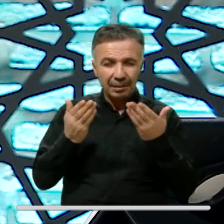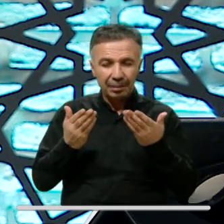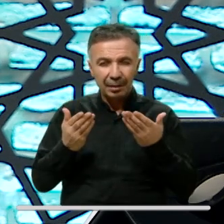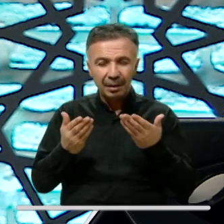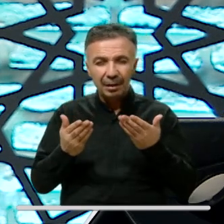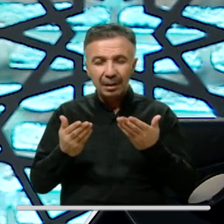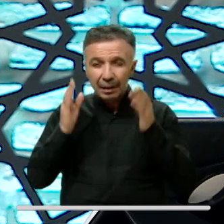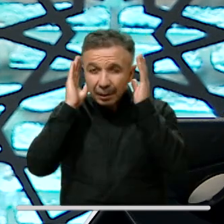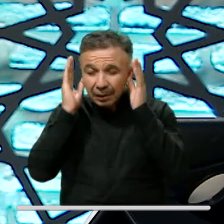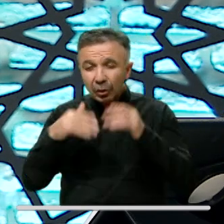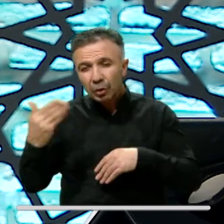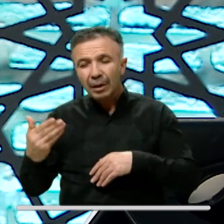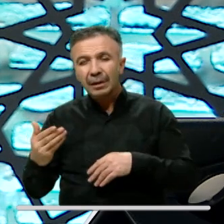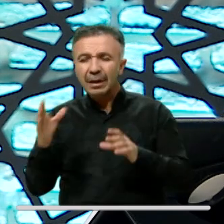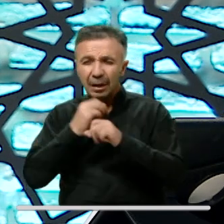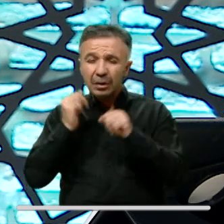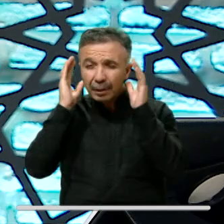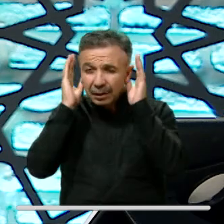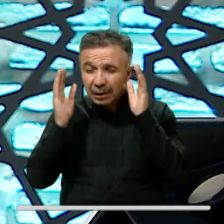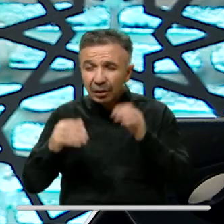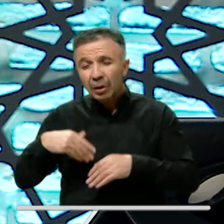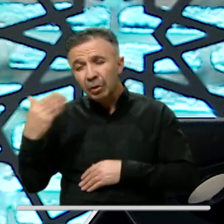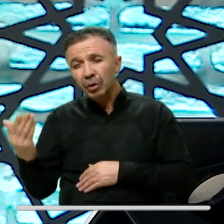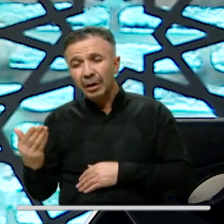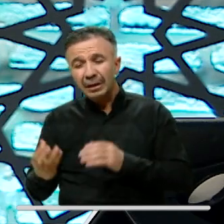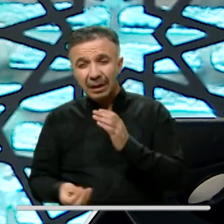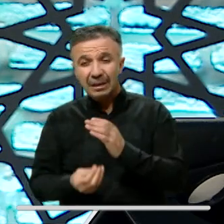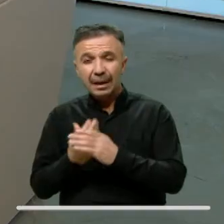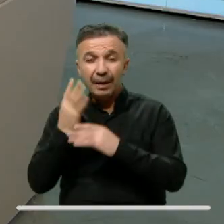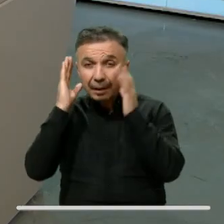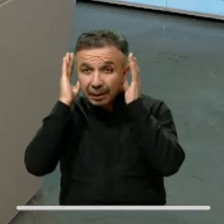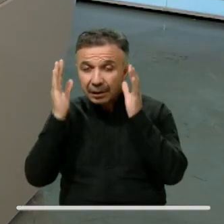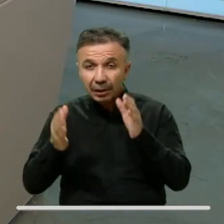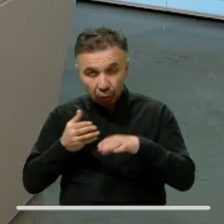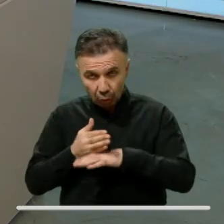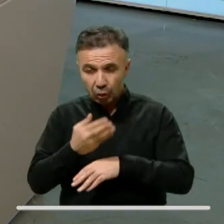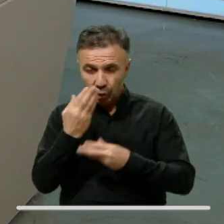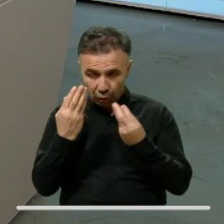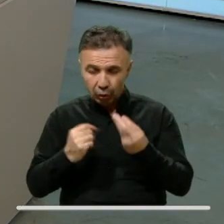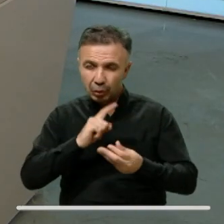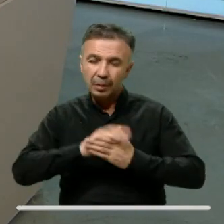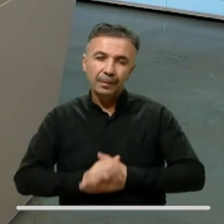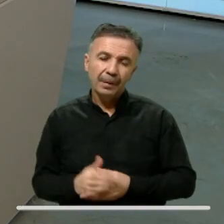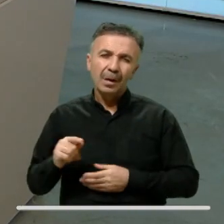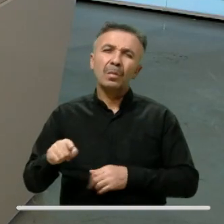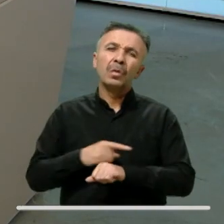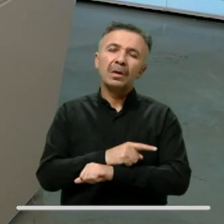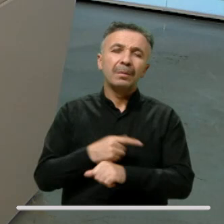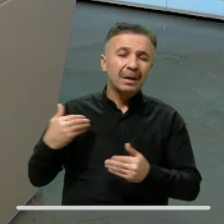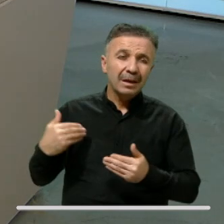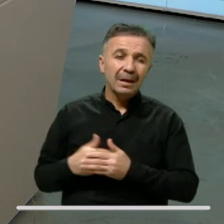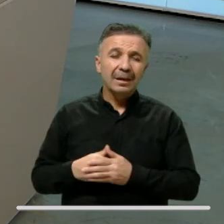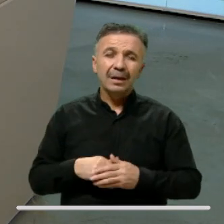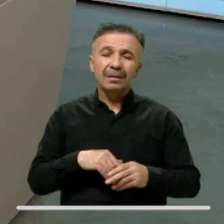kılıyorum, sonra da sabah namazını kılıyorum dedi. Doğru bir iş yapmış olur mu acaba? Bu zamana kadar